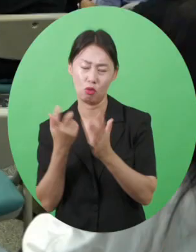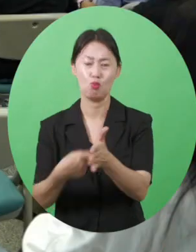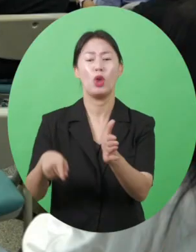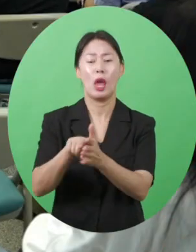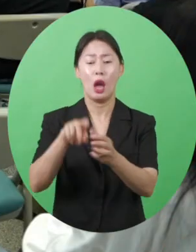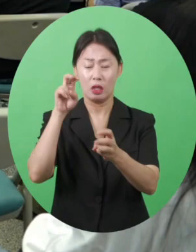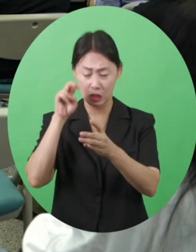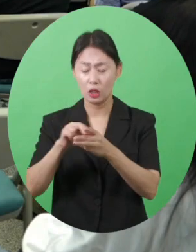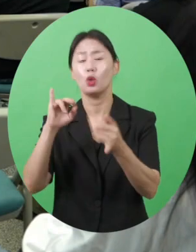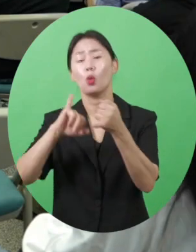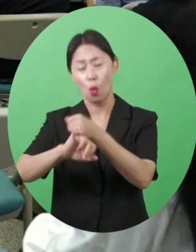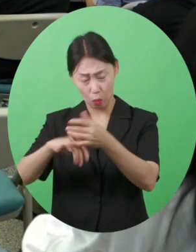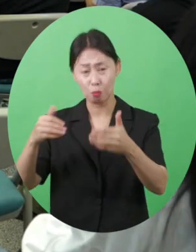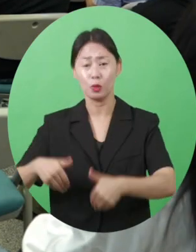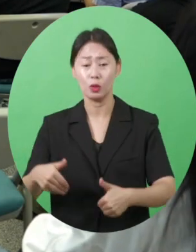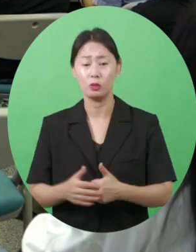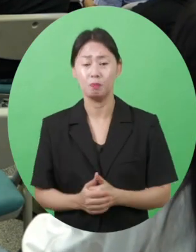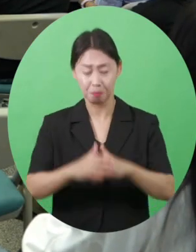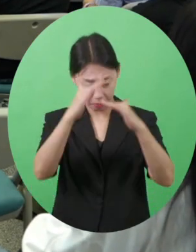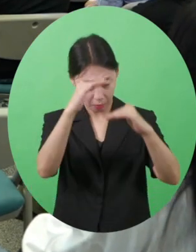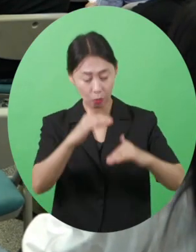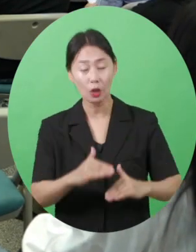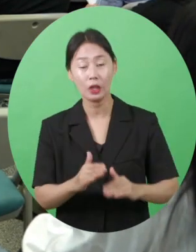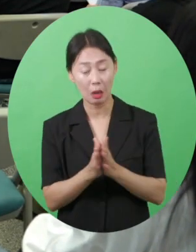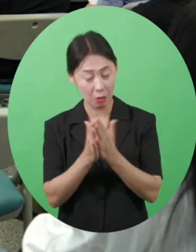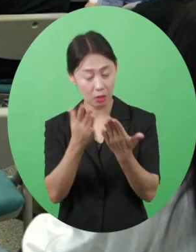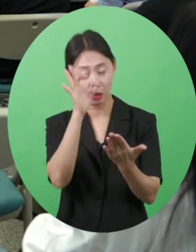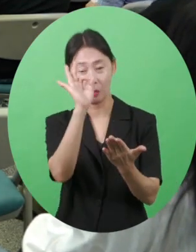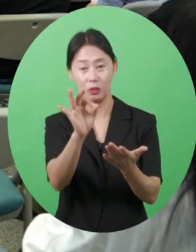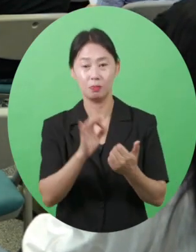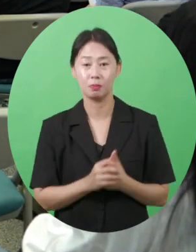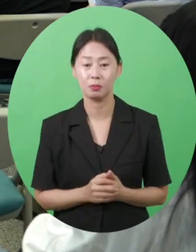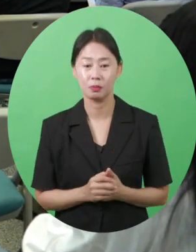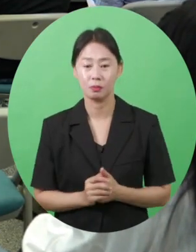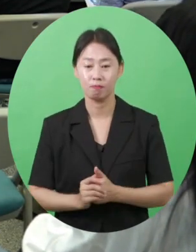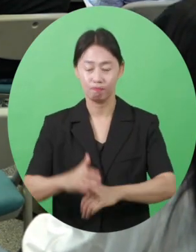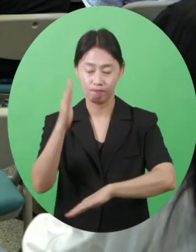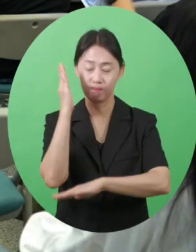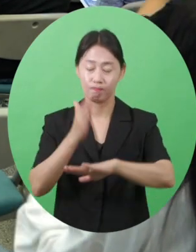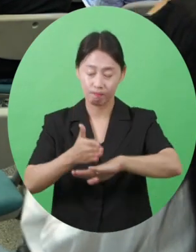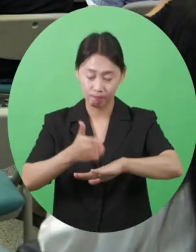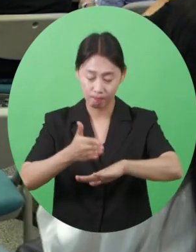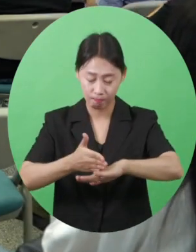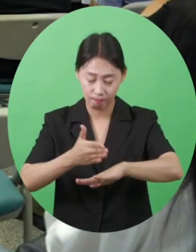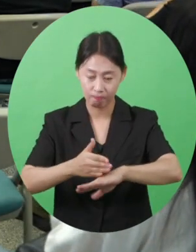드리면서 내용들 자료 한 번 더 보시고 이렇게 하셨으면 좋겠습니다. 들어주셔서 감사합니다.